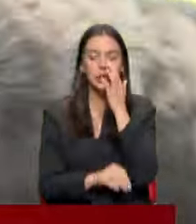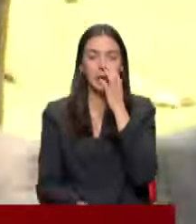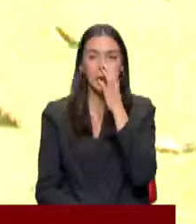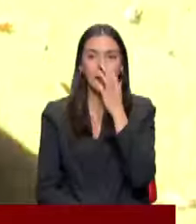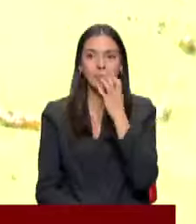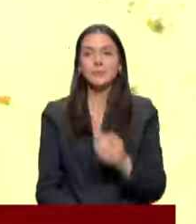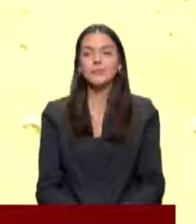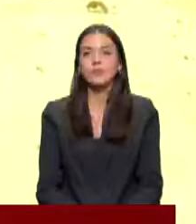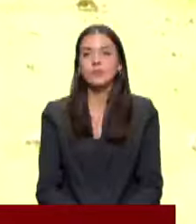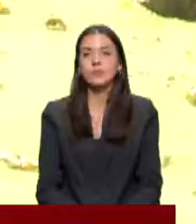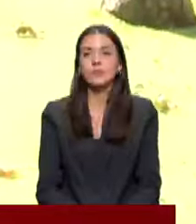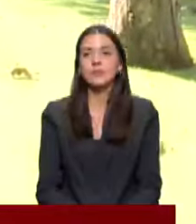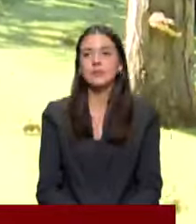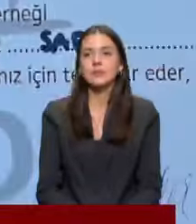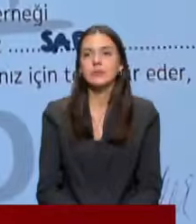bir daha yürüyelim, gel.